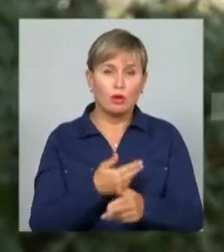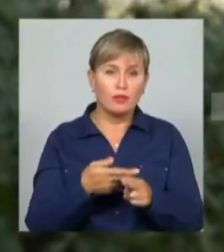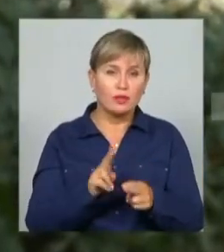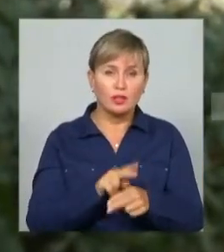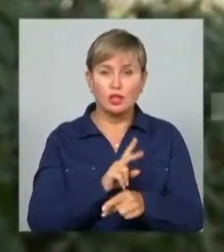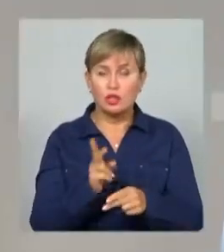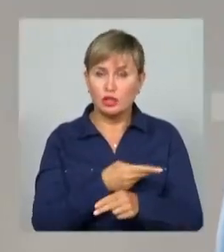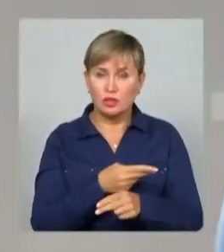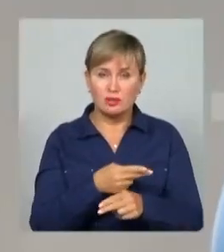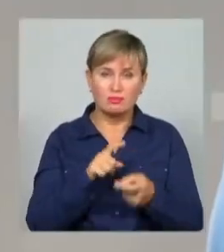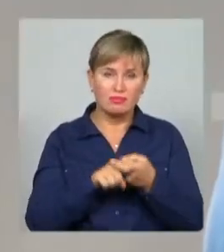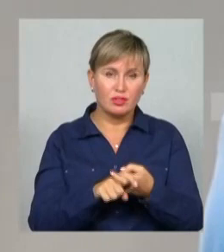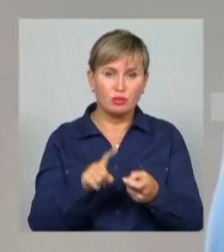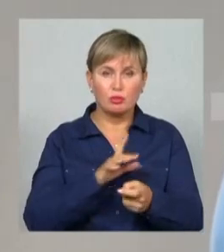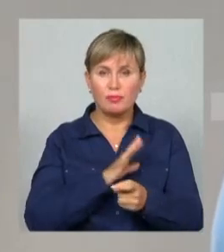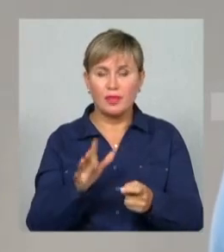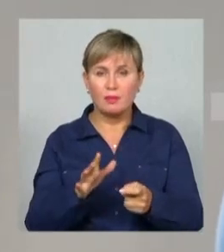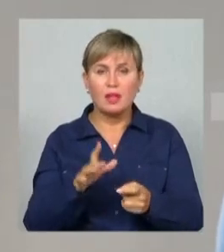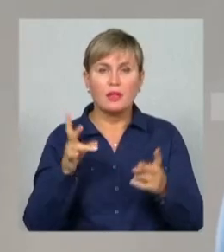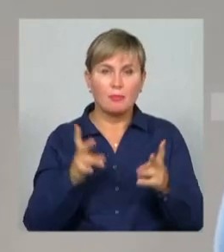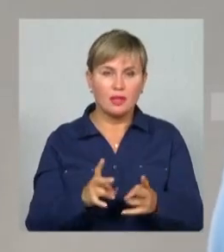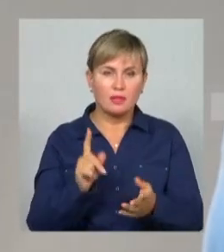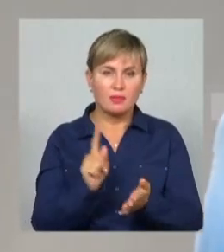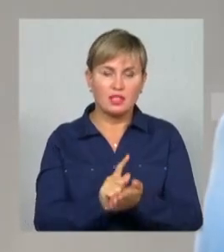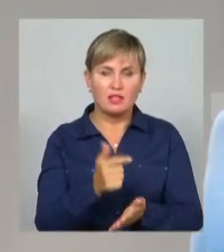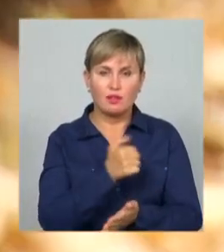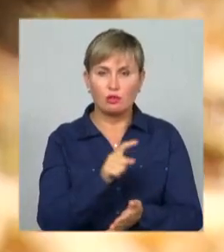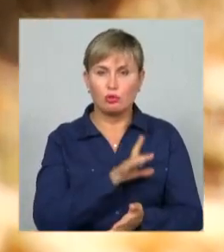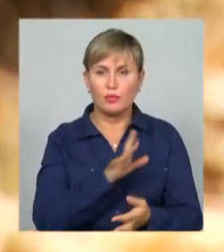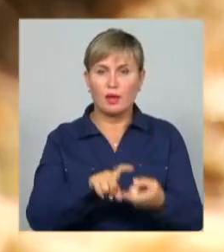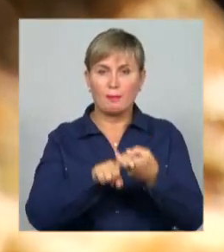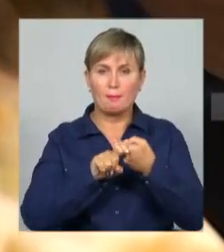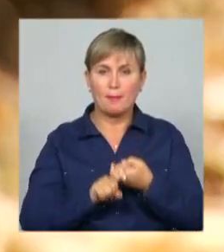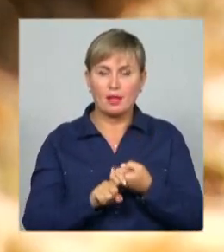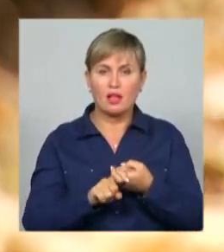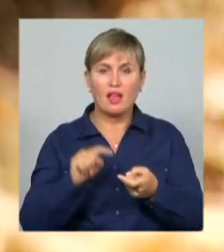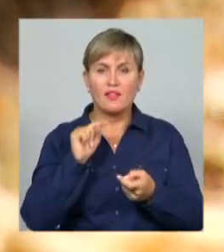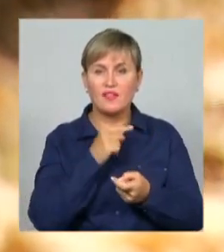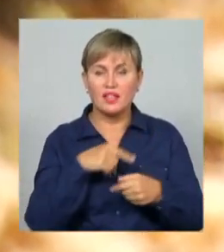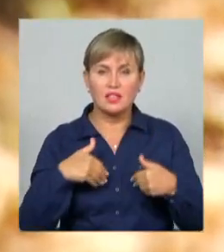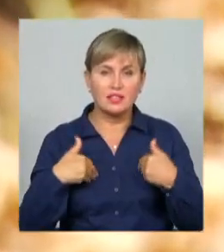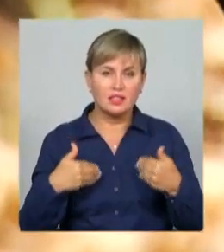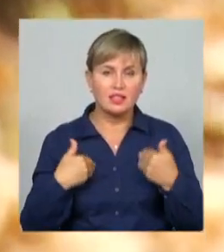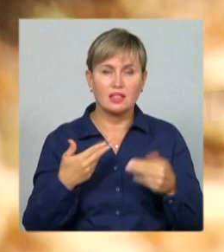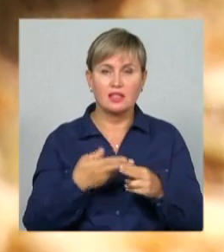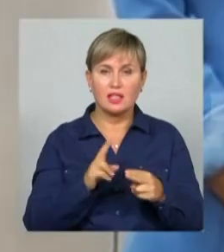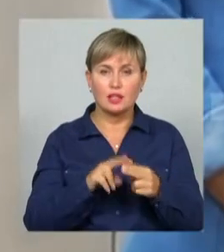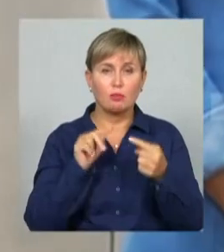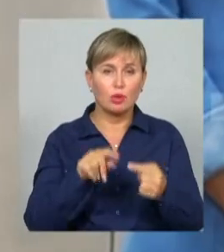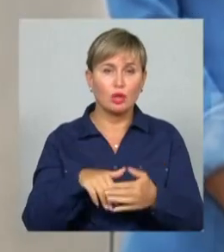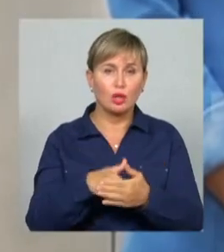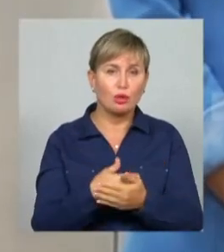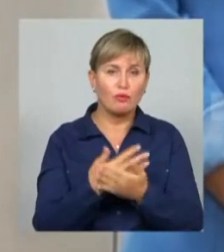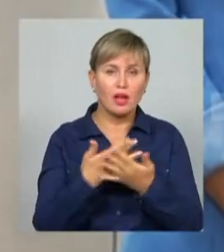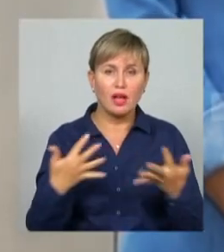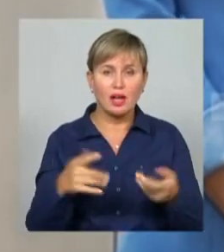вируса возможности обходить иммунитет, необходимо поставить вакцину. Несмотря на то, что эффективность имеющихся препаратов против новых